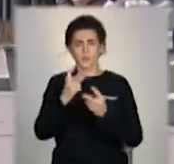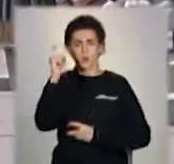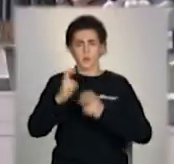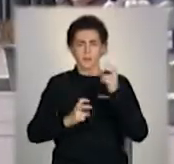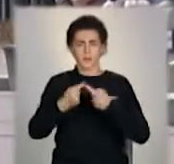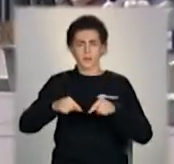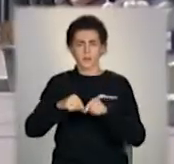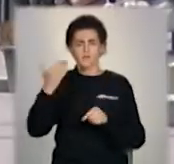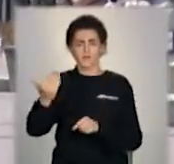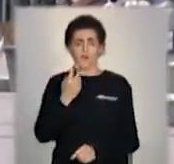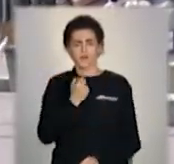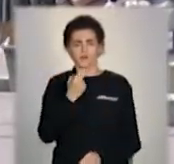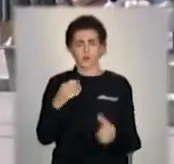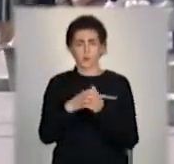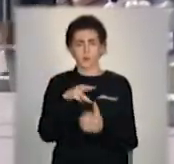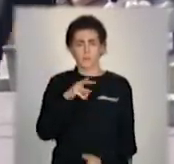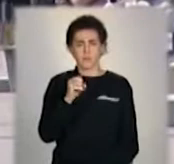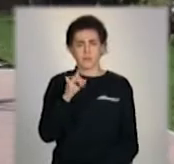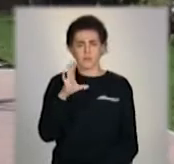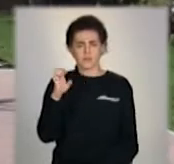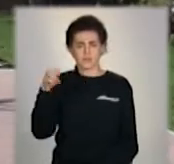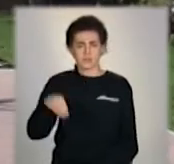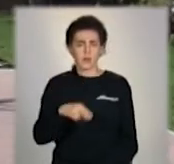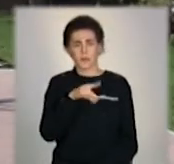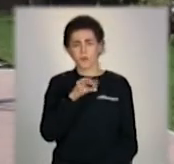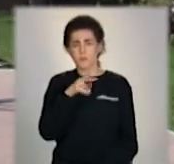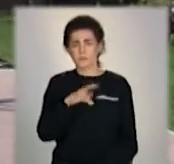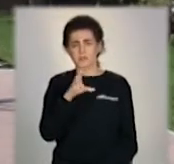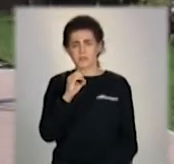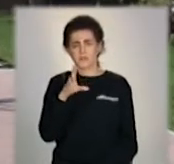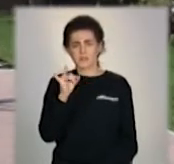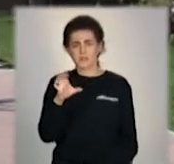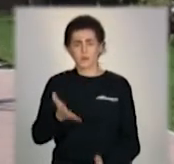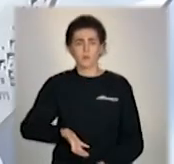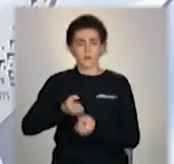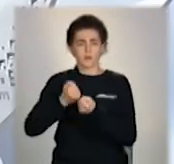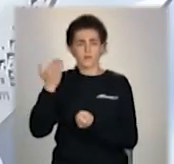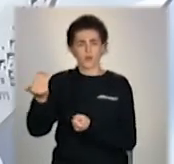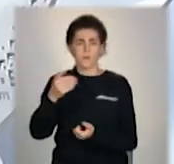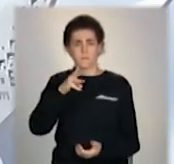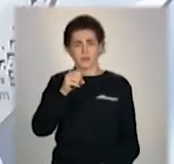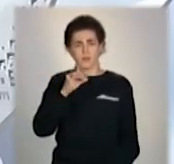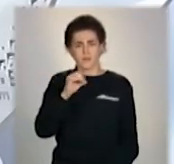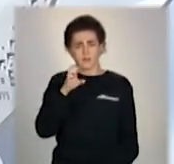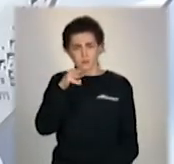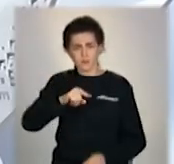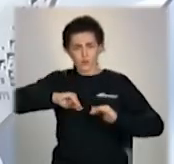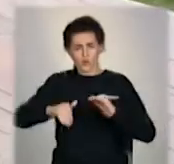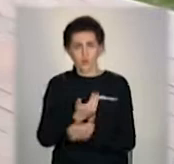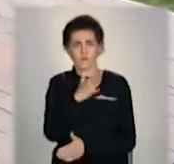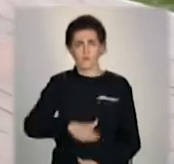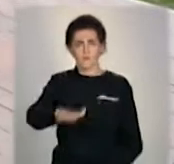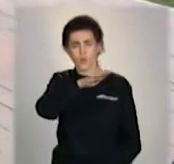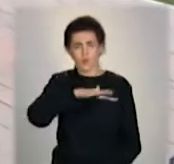комбінату імені Ілліча та Метінвестпромсервісу. Також завдяки підтримці групи Метінвест оновили площу Свободи та